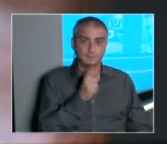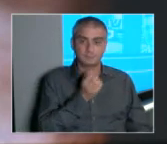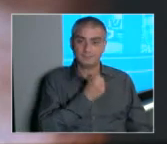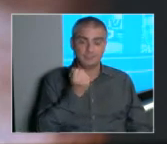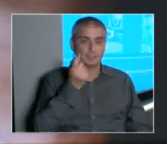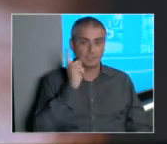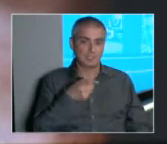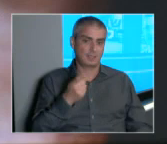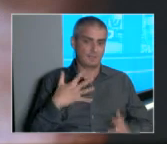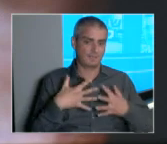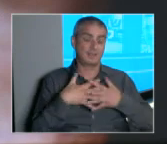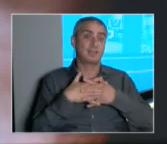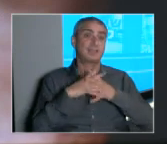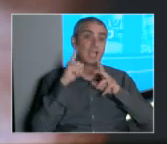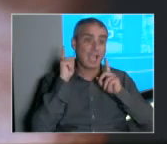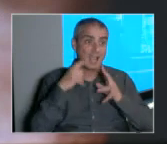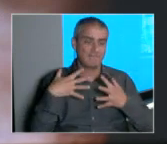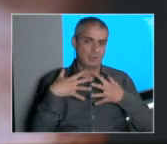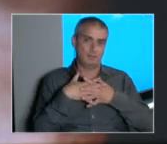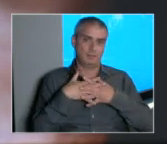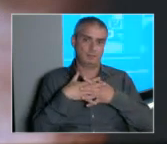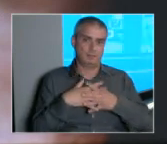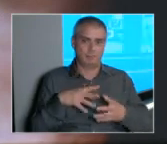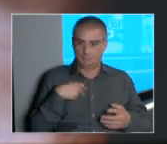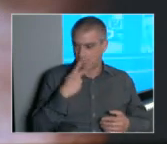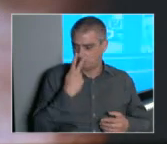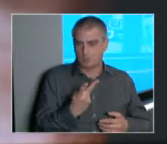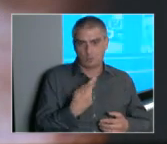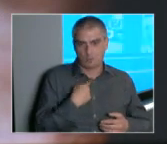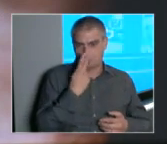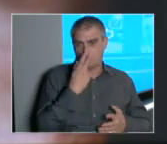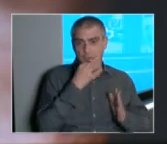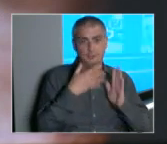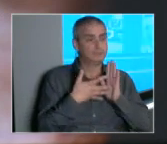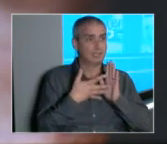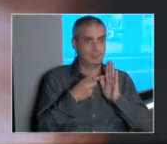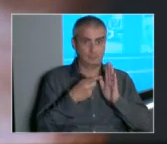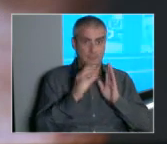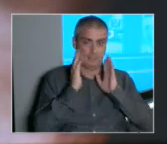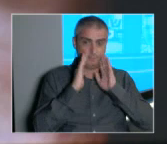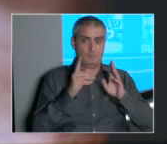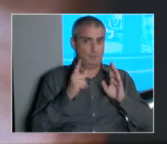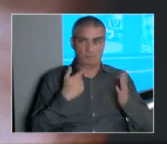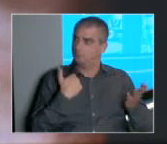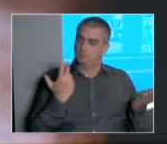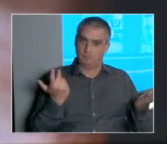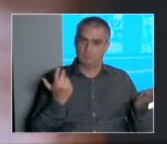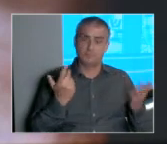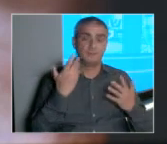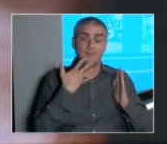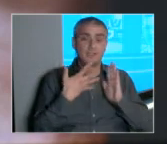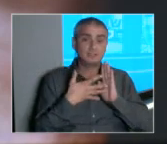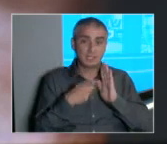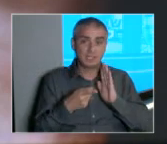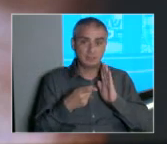הימין חייב לתחת. חייב לתחת. אנחנו ראינו את זה, אנחנו ראינו את זה בסקרים, שאתם כן מאמינים, שאני לא מאמין,